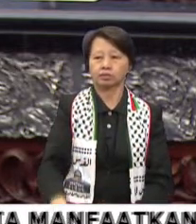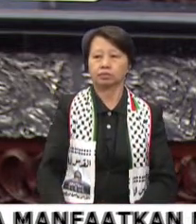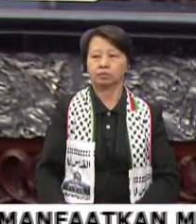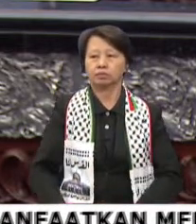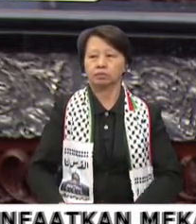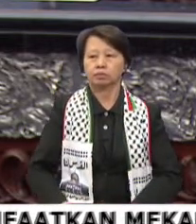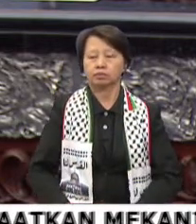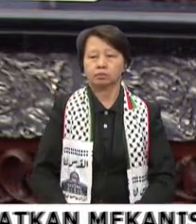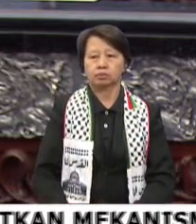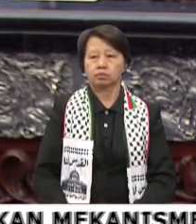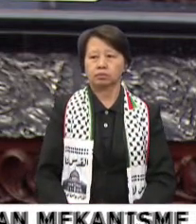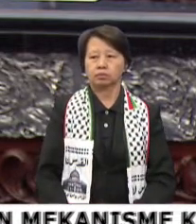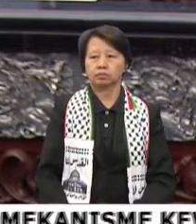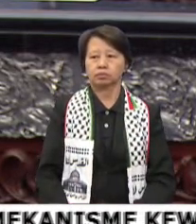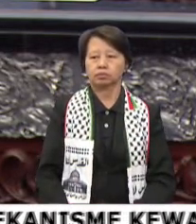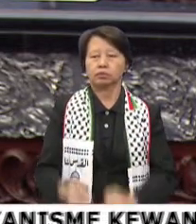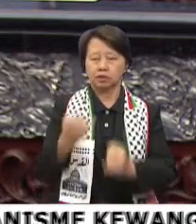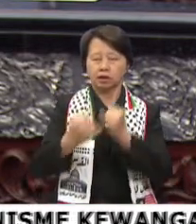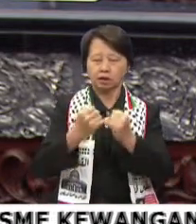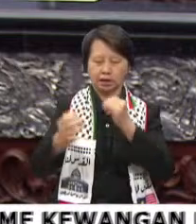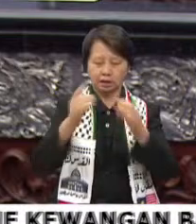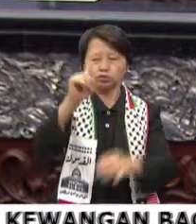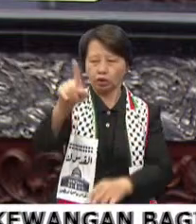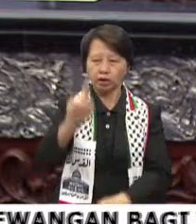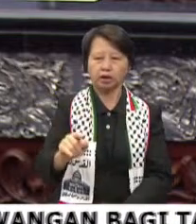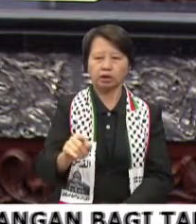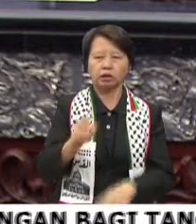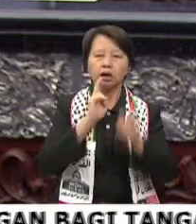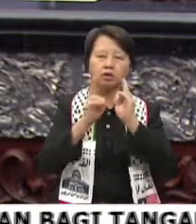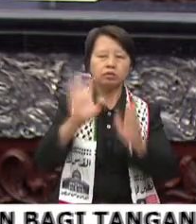soalan explain sikit last sikit soalan